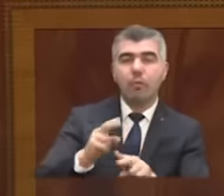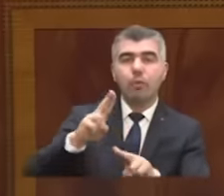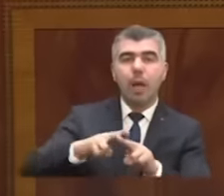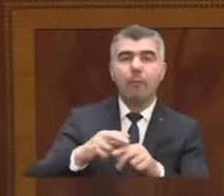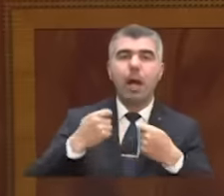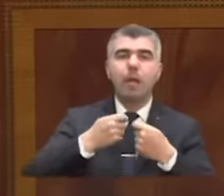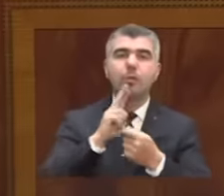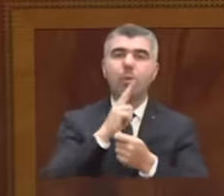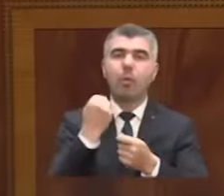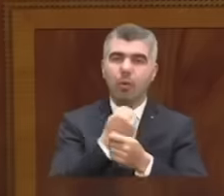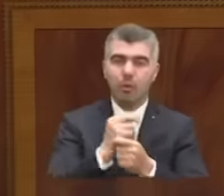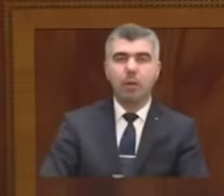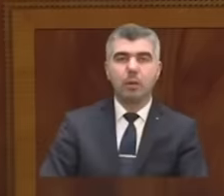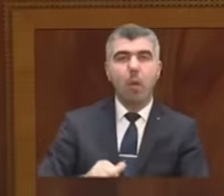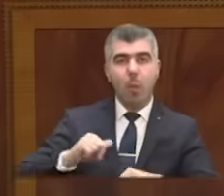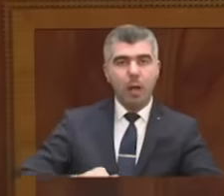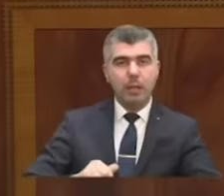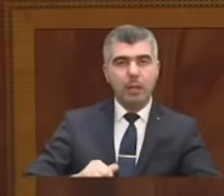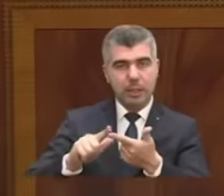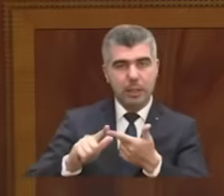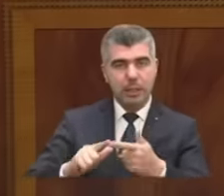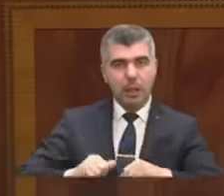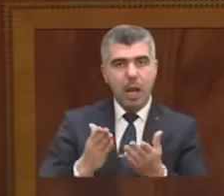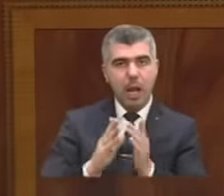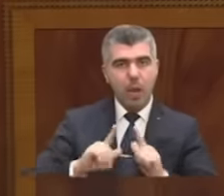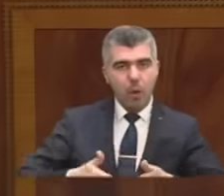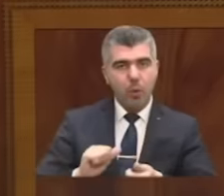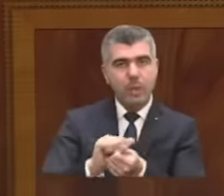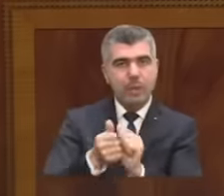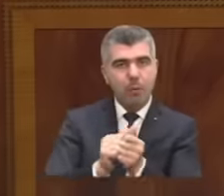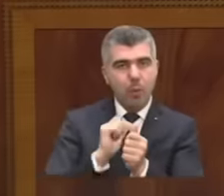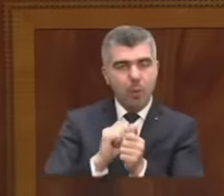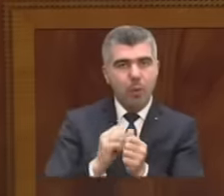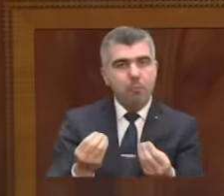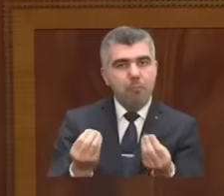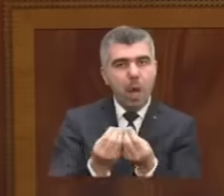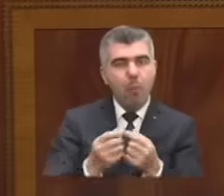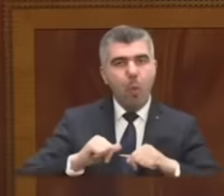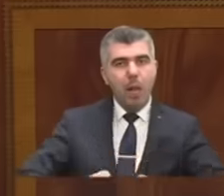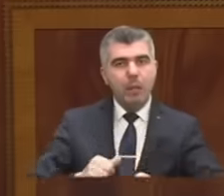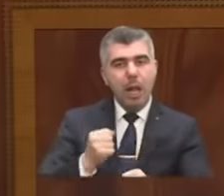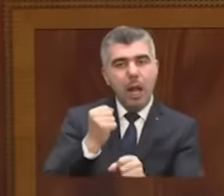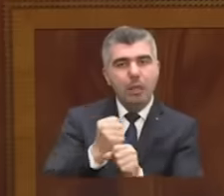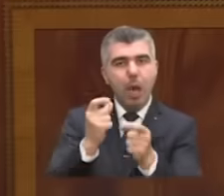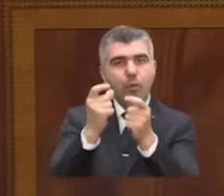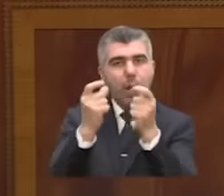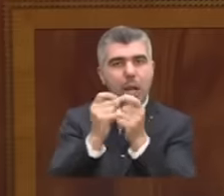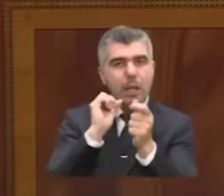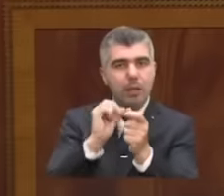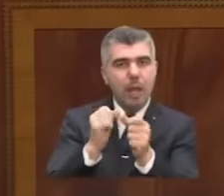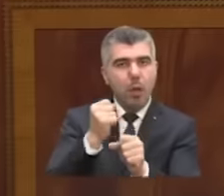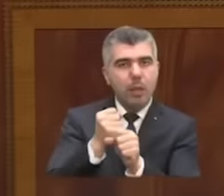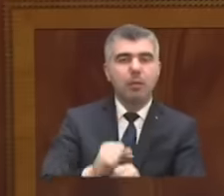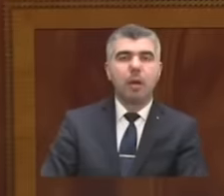وزارية تعمل تحت إشراف رئيس الحكومة وتتكون من وزير التربية الوطنية والتعليم الأولي والرياضة إلى جانب وزير